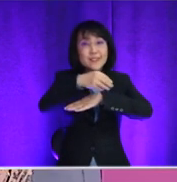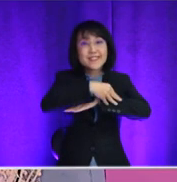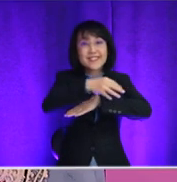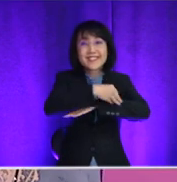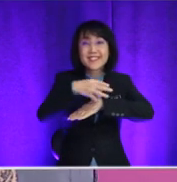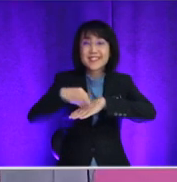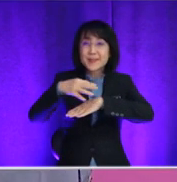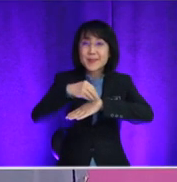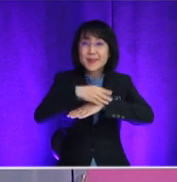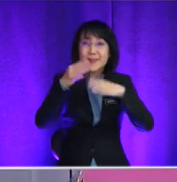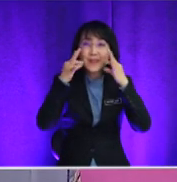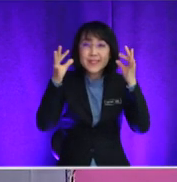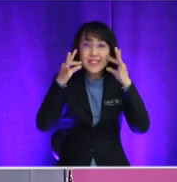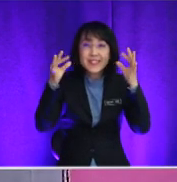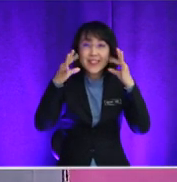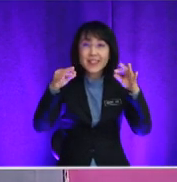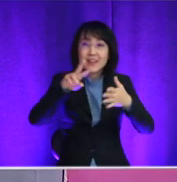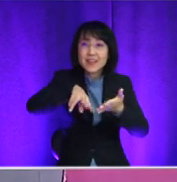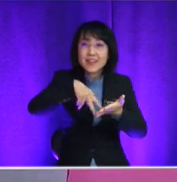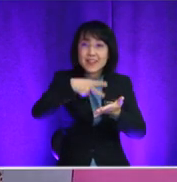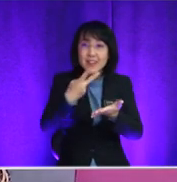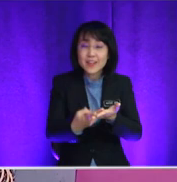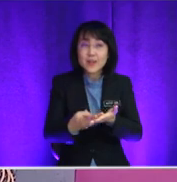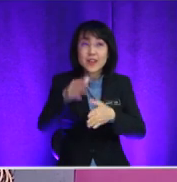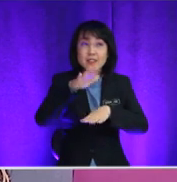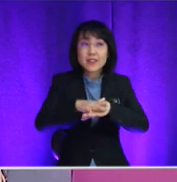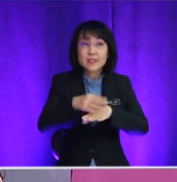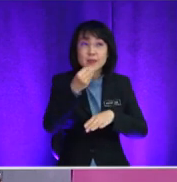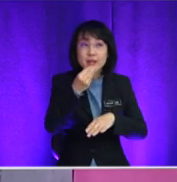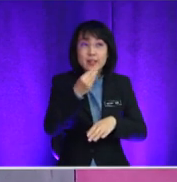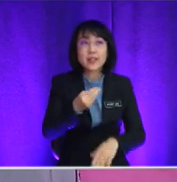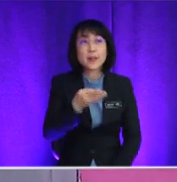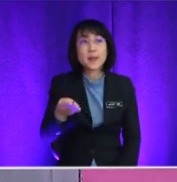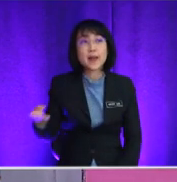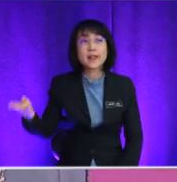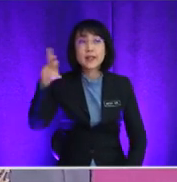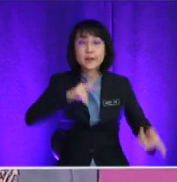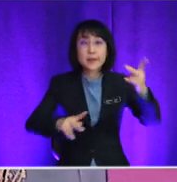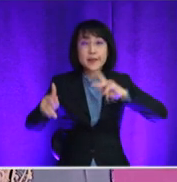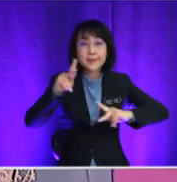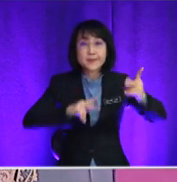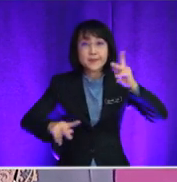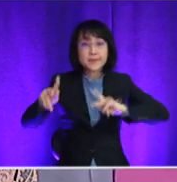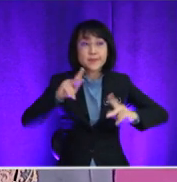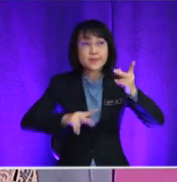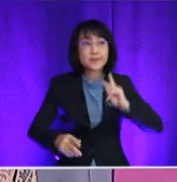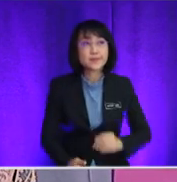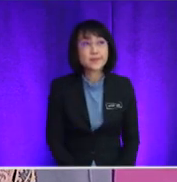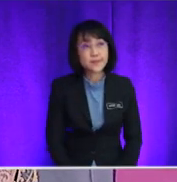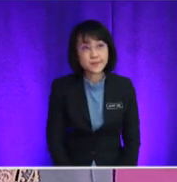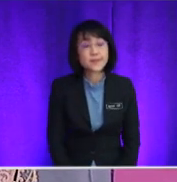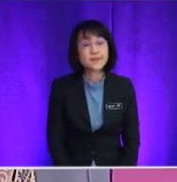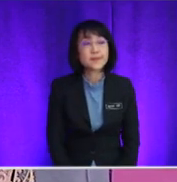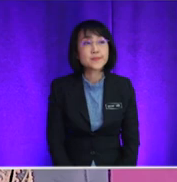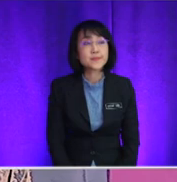masuk kemudian bahan kimia bahan kimia ini kadang-kadang selain daripada bahan pengawet dalam